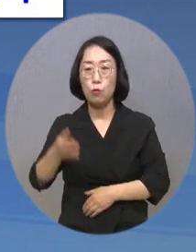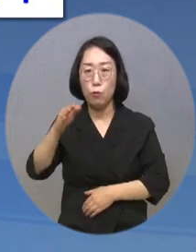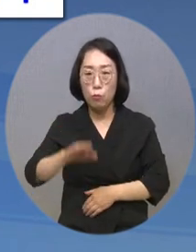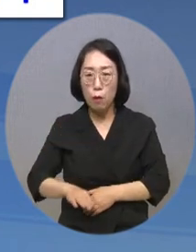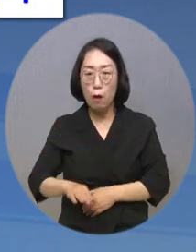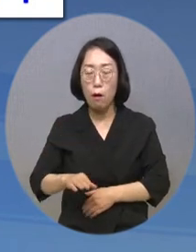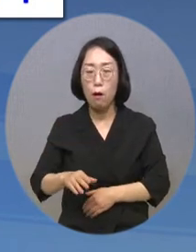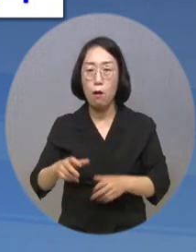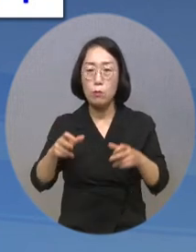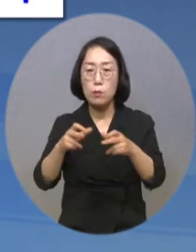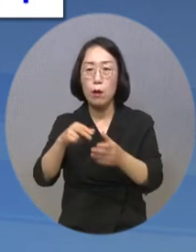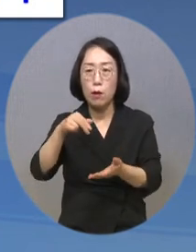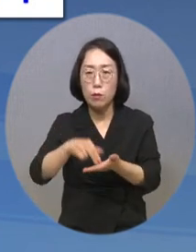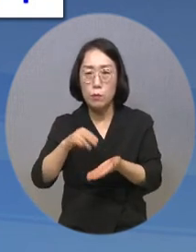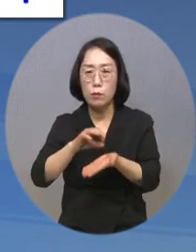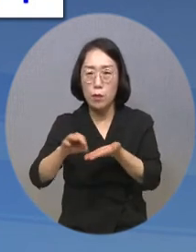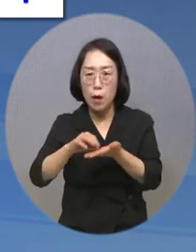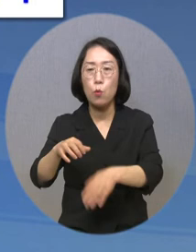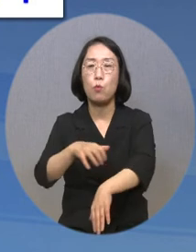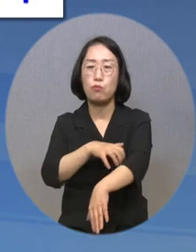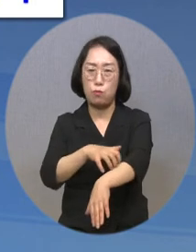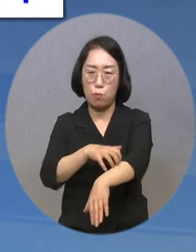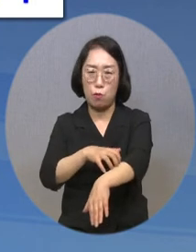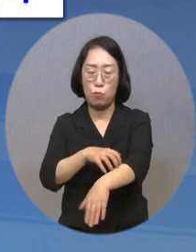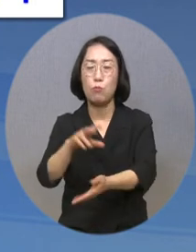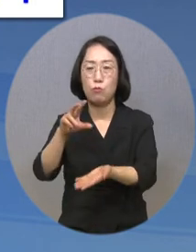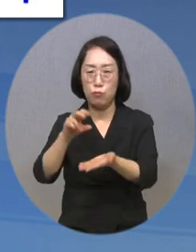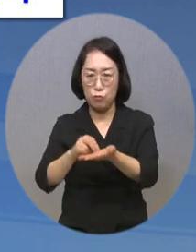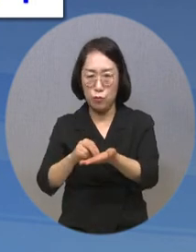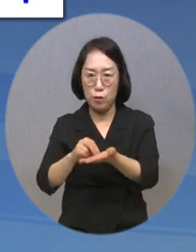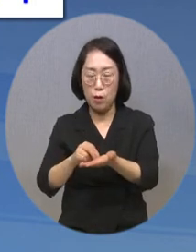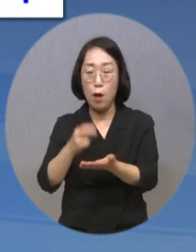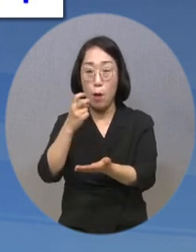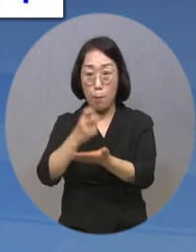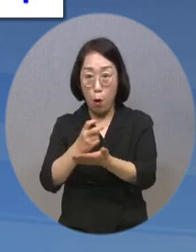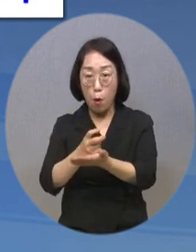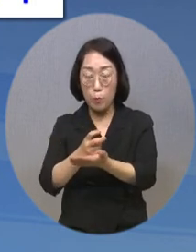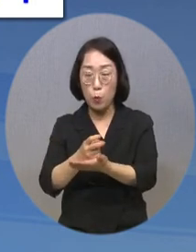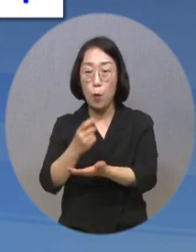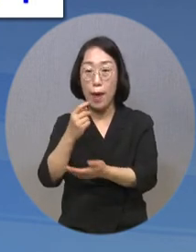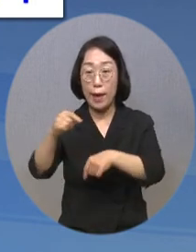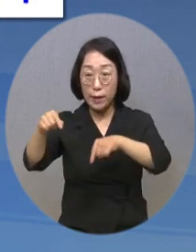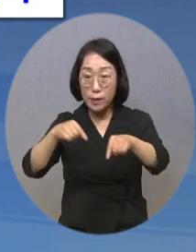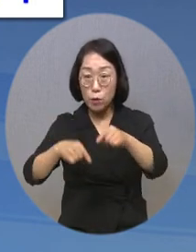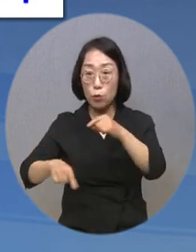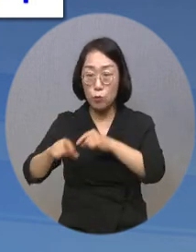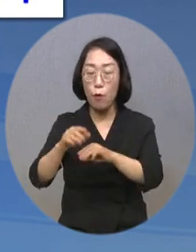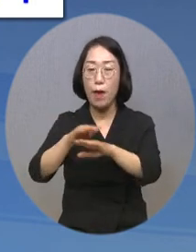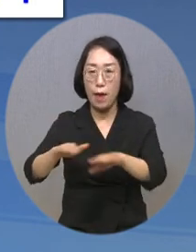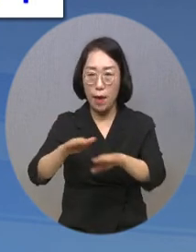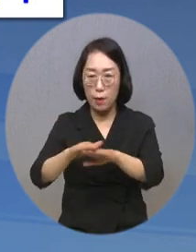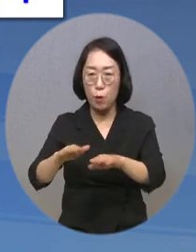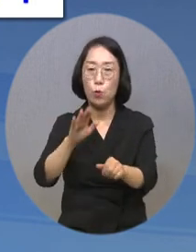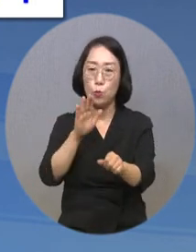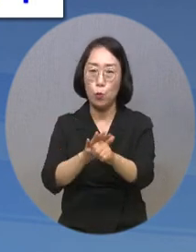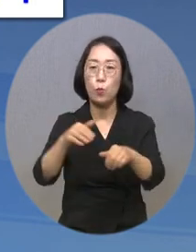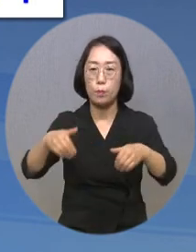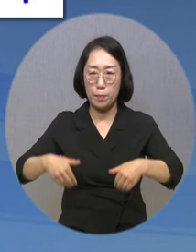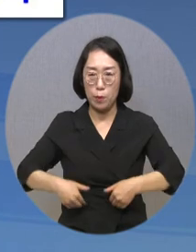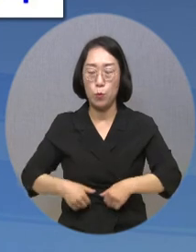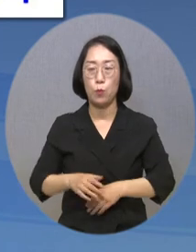접근이 어려운 장애인들은 오히려 불편함을 겪고 있어 법률적, 행정적 해결 방안이 필요하다는 목소리가 나오고